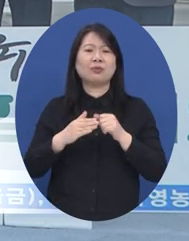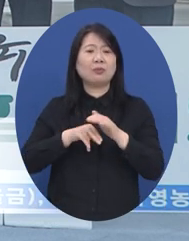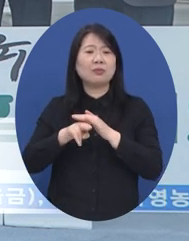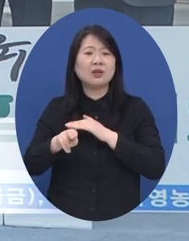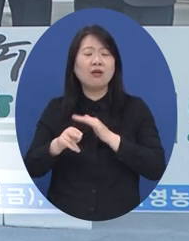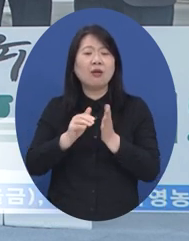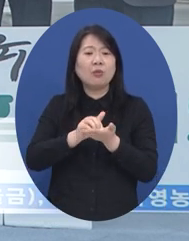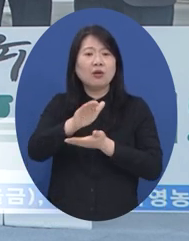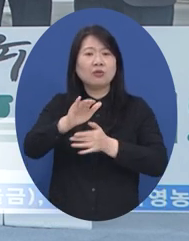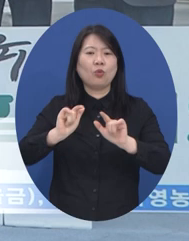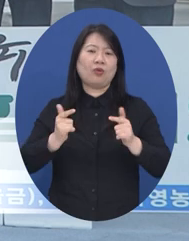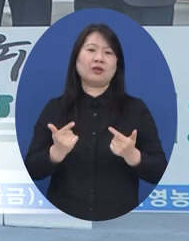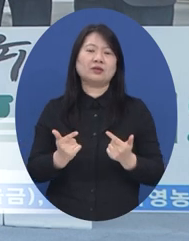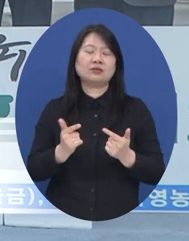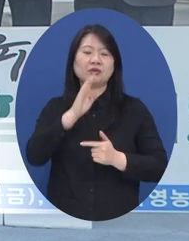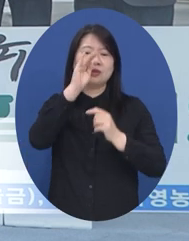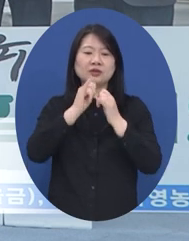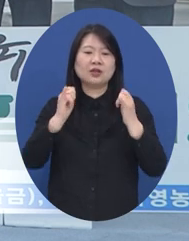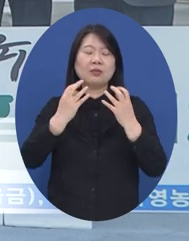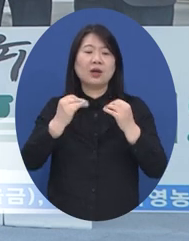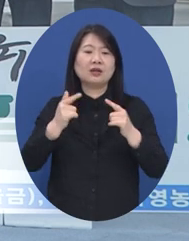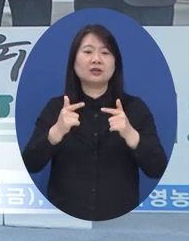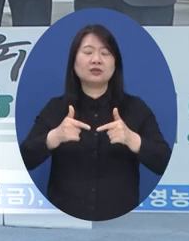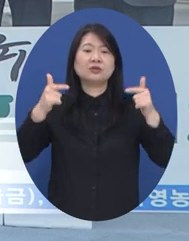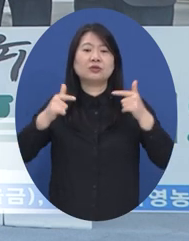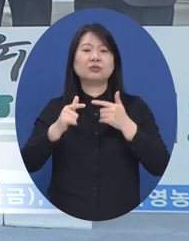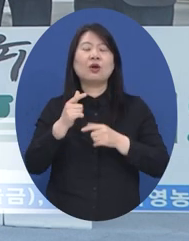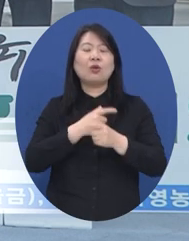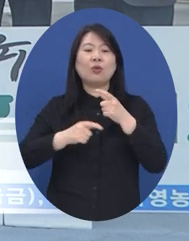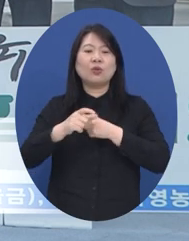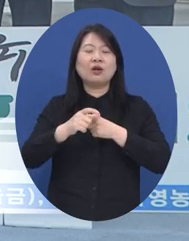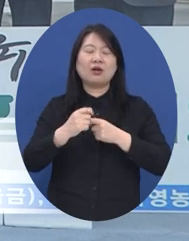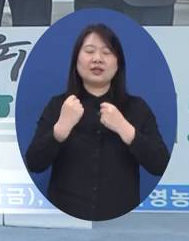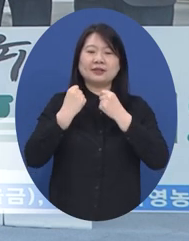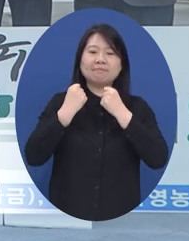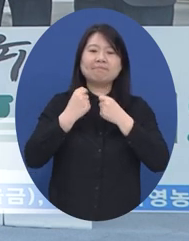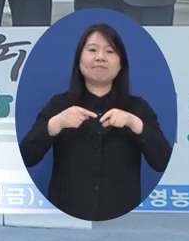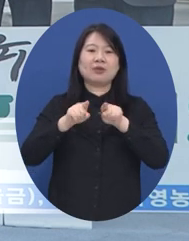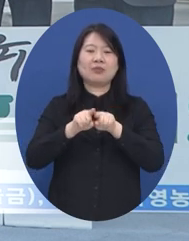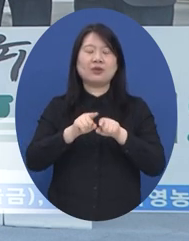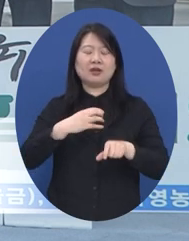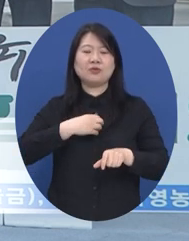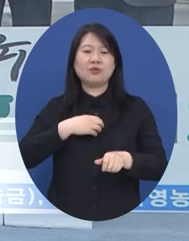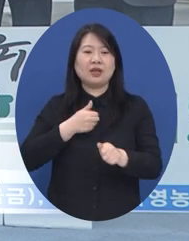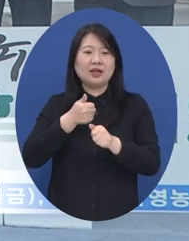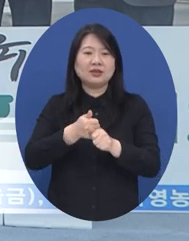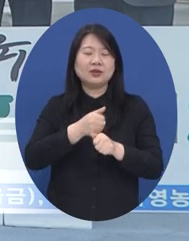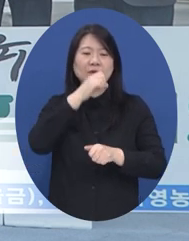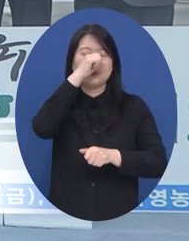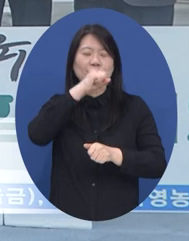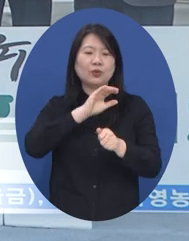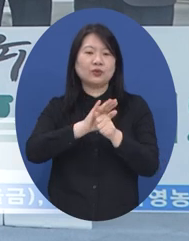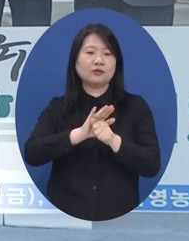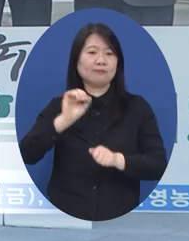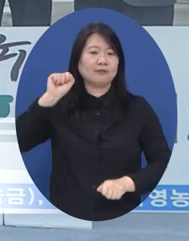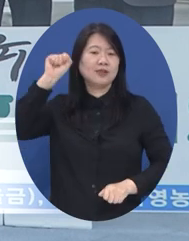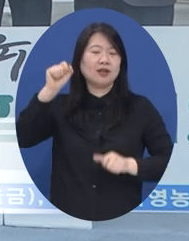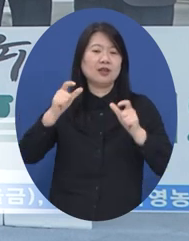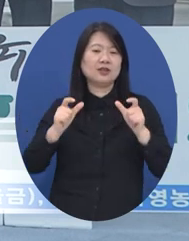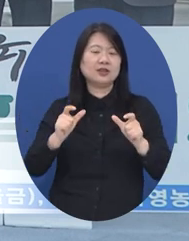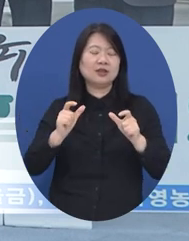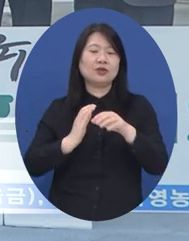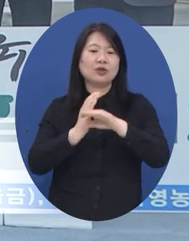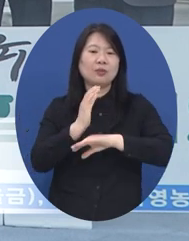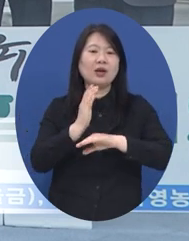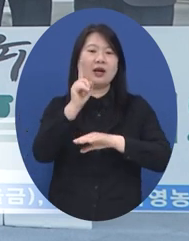피하고 배척하는 것이 아닌 환자가 많이 나오면 오히려 힘내서 위기를 같이 이겨내자는 선한 응원 바람이 지역을